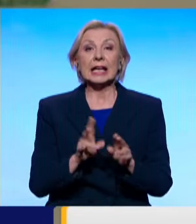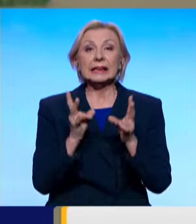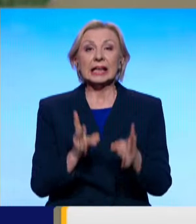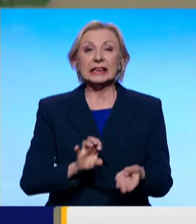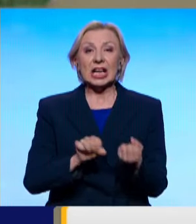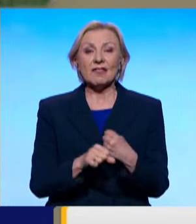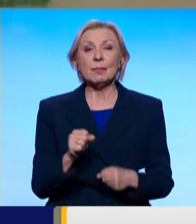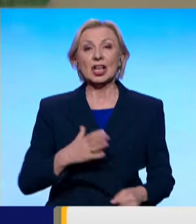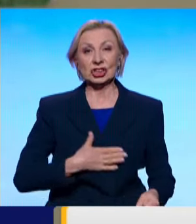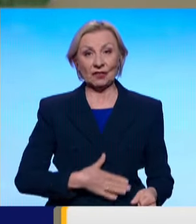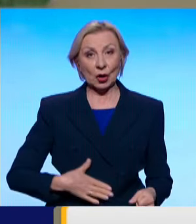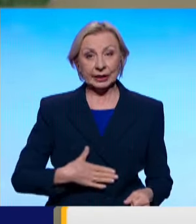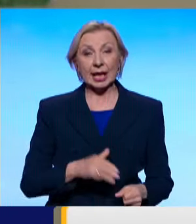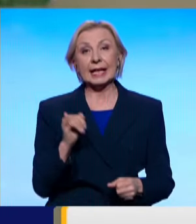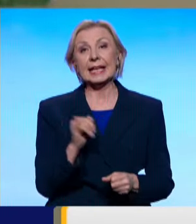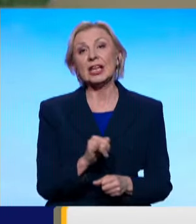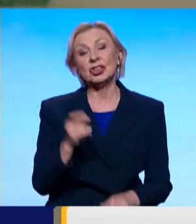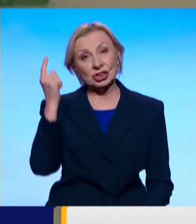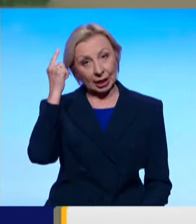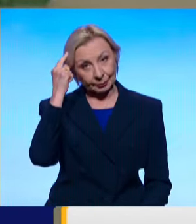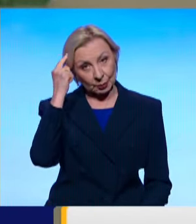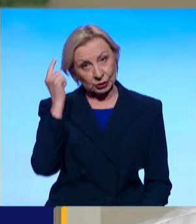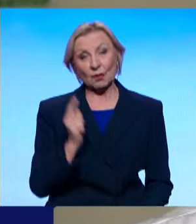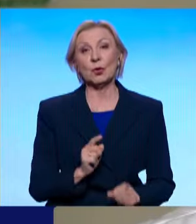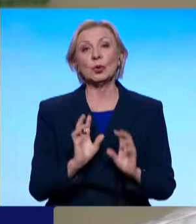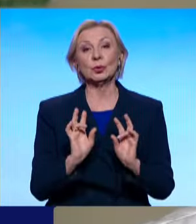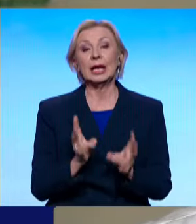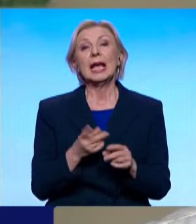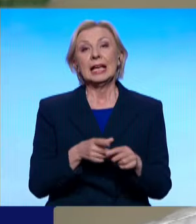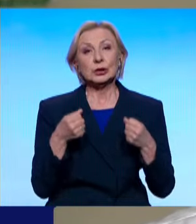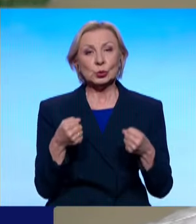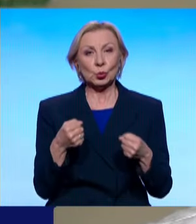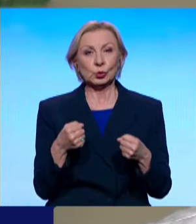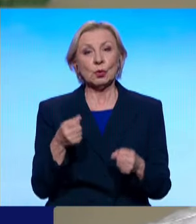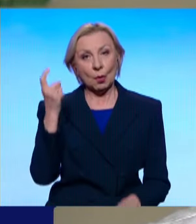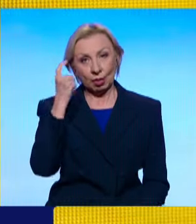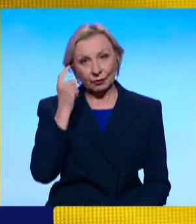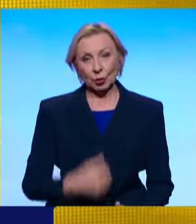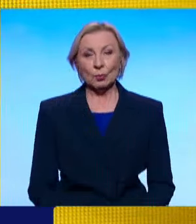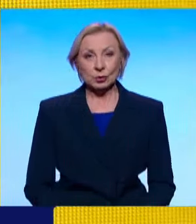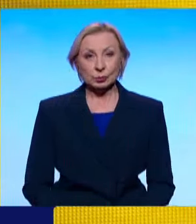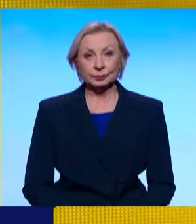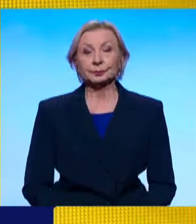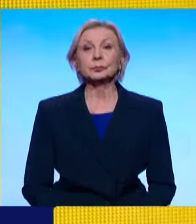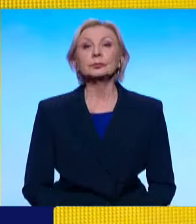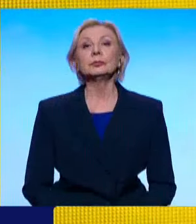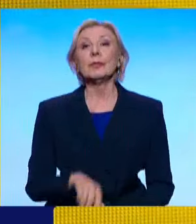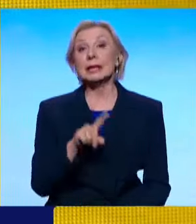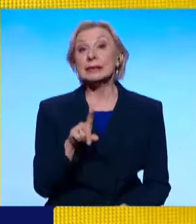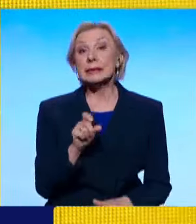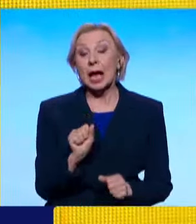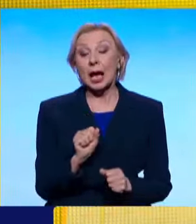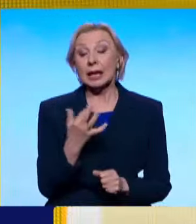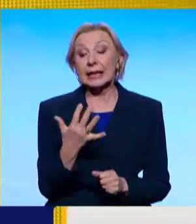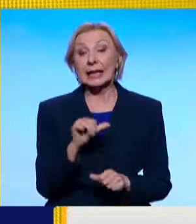живота, а також з закритою черепно-мозковою травмою та струском головного мозку. За кілька